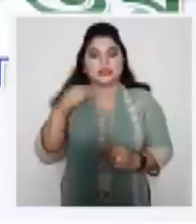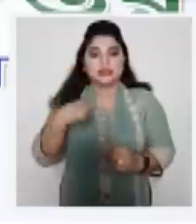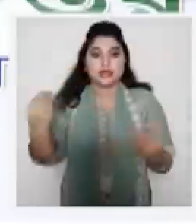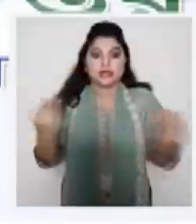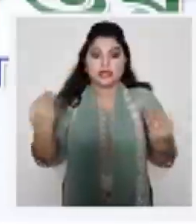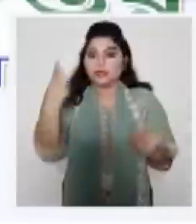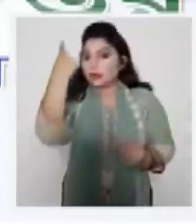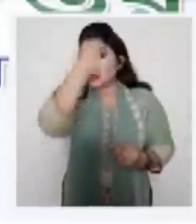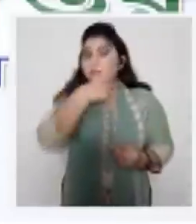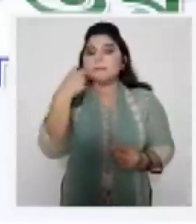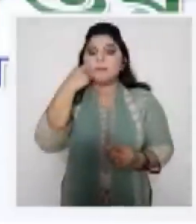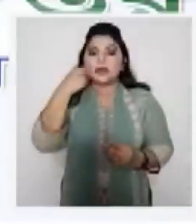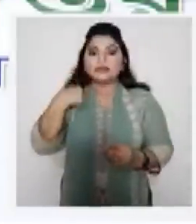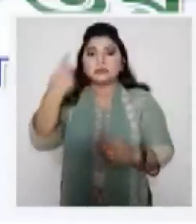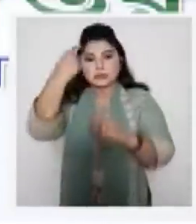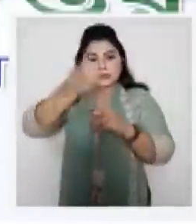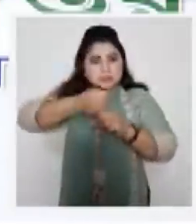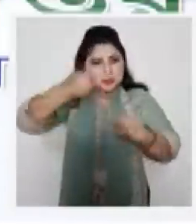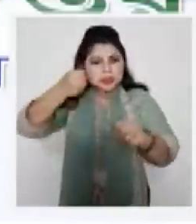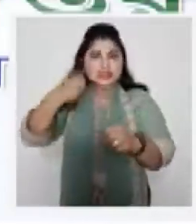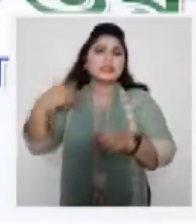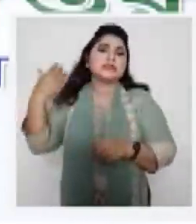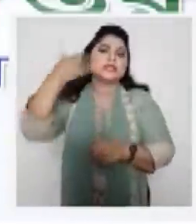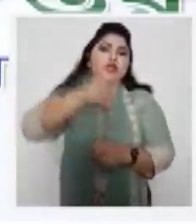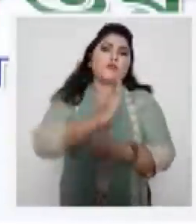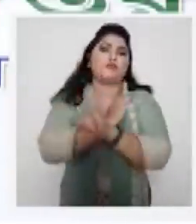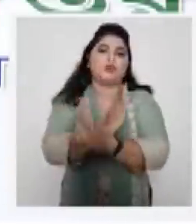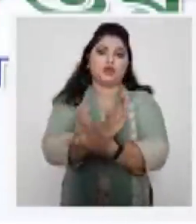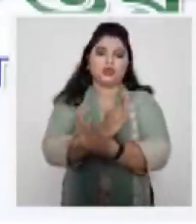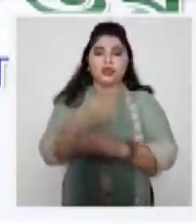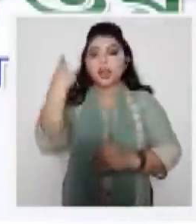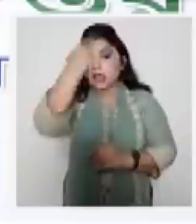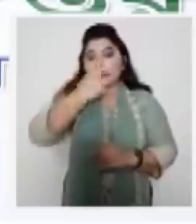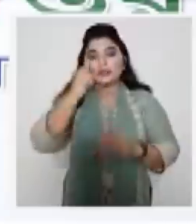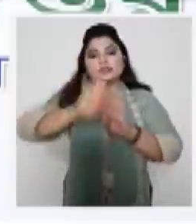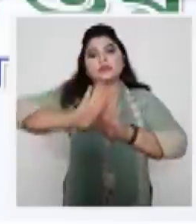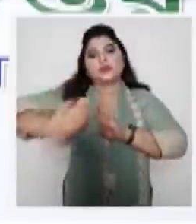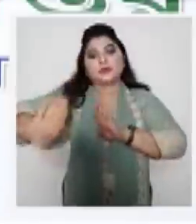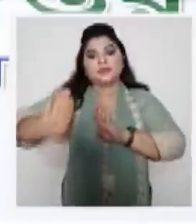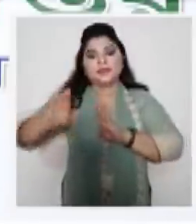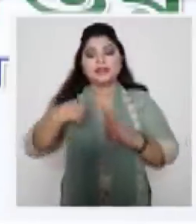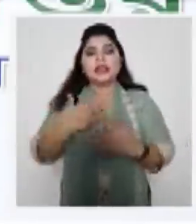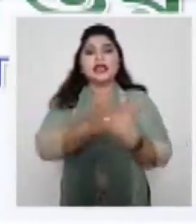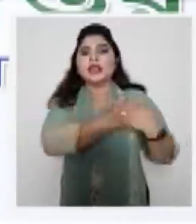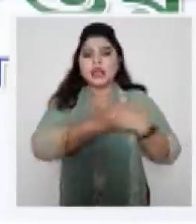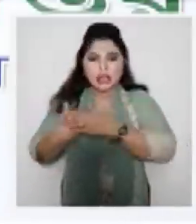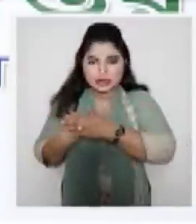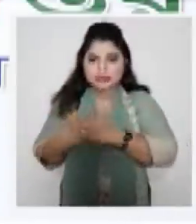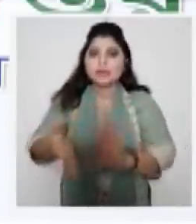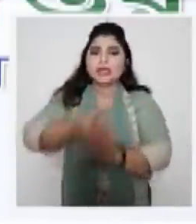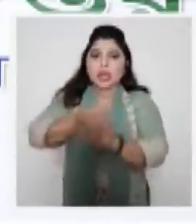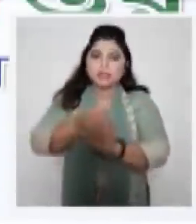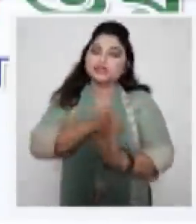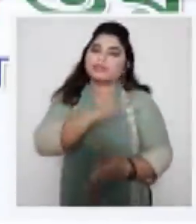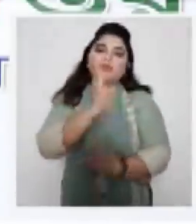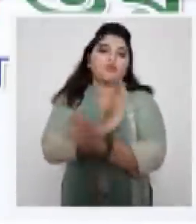সাবান পানি দিয়ে 20 সেকেন্ড ধরে হাত ধুই এবং জনসমাবেশ এড়িয়ে চলি, আমরা সামাজিক দূরত্ব বজায় রাখি, কারো